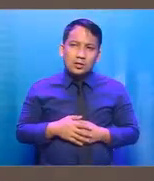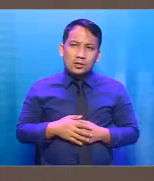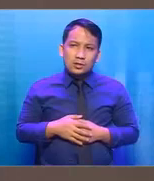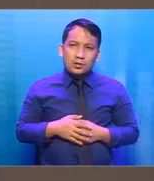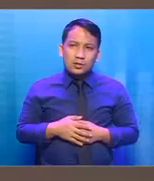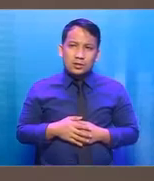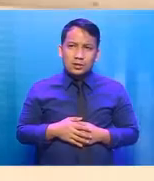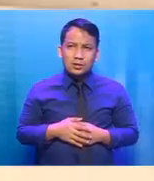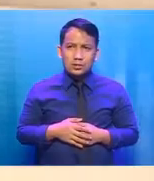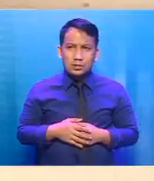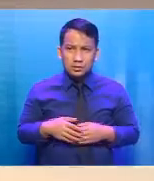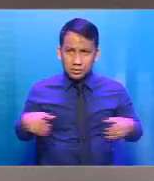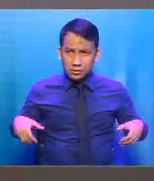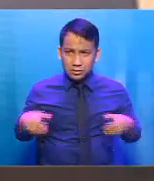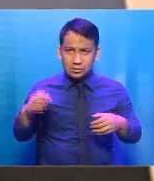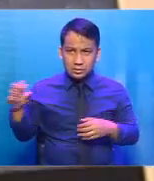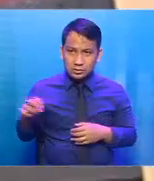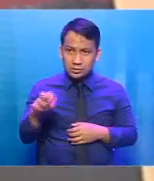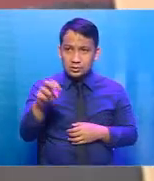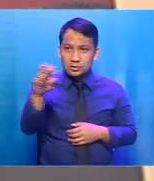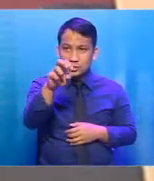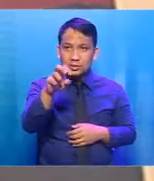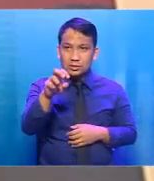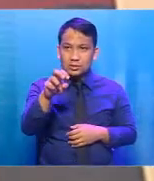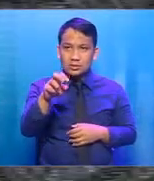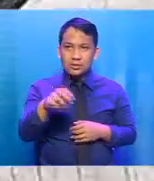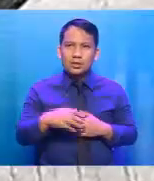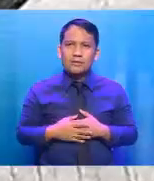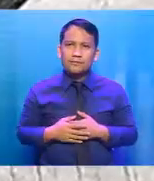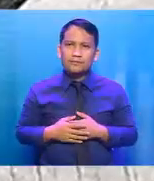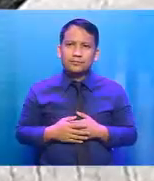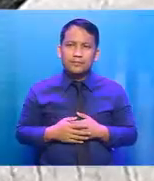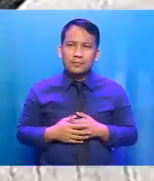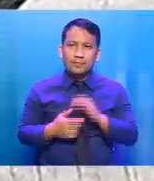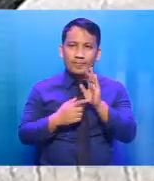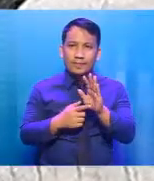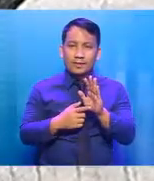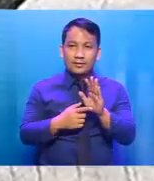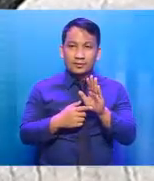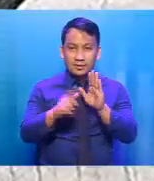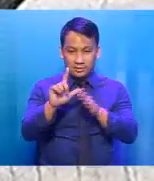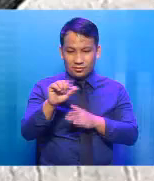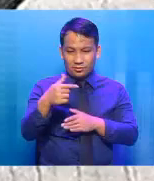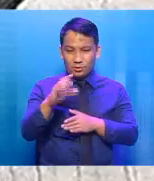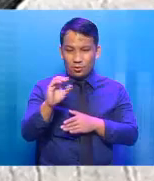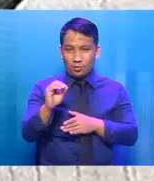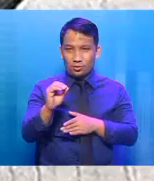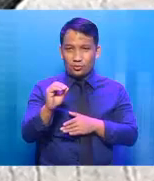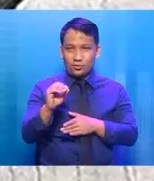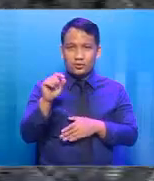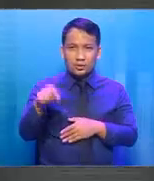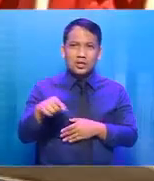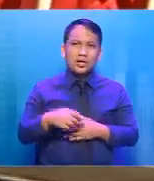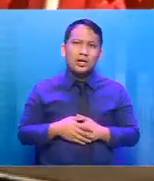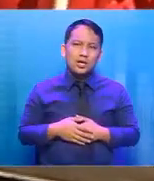maging handrails hagdan na snakeskin ang disenyo, at ang tattoo ni Black Mamba sa gitna ng